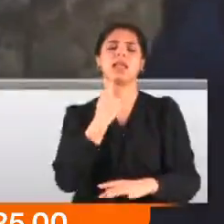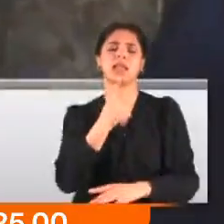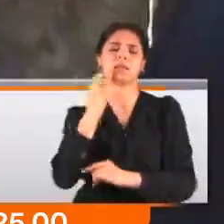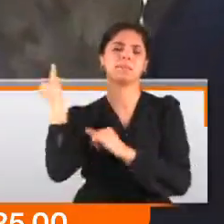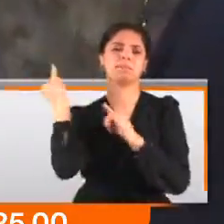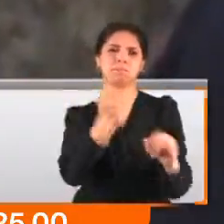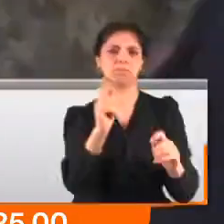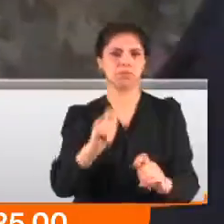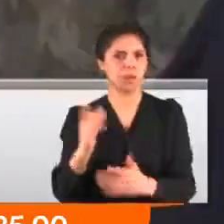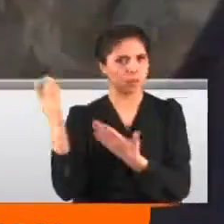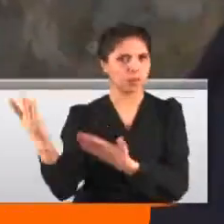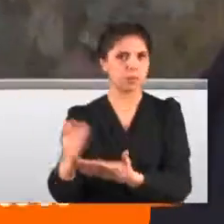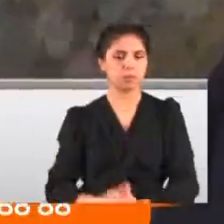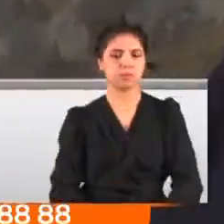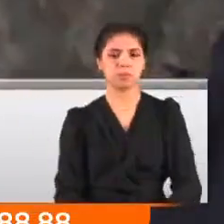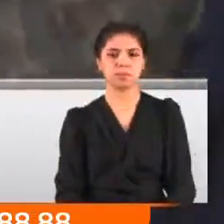tepki gösterdi.